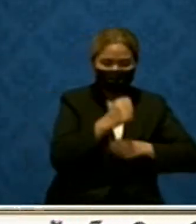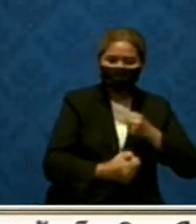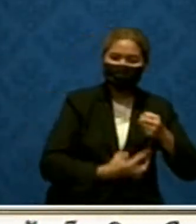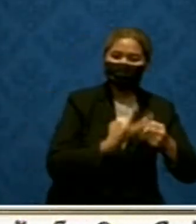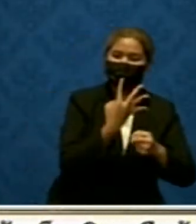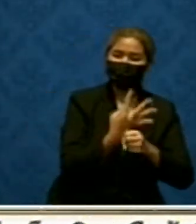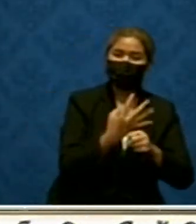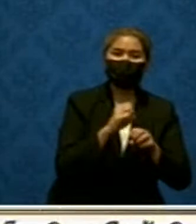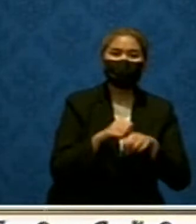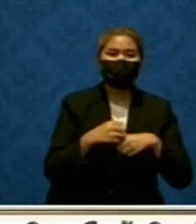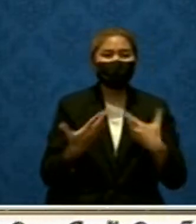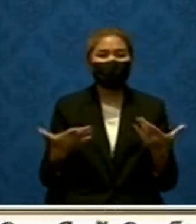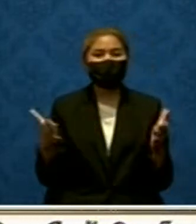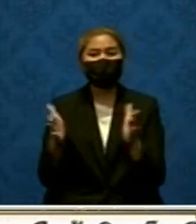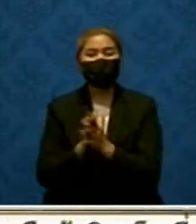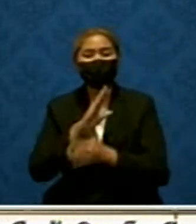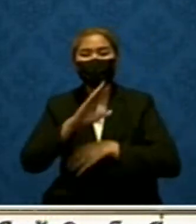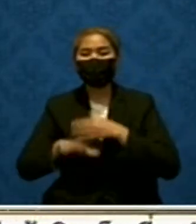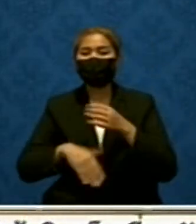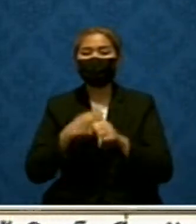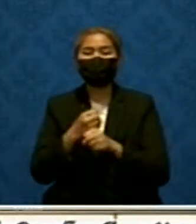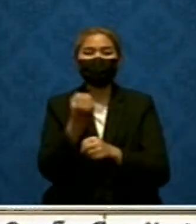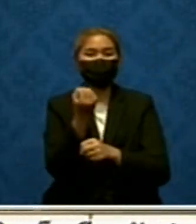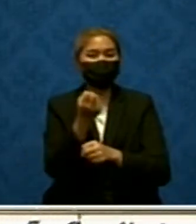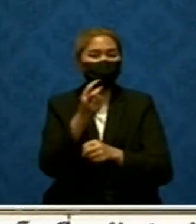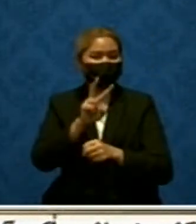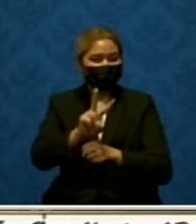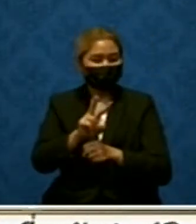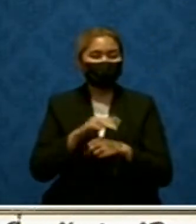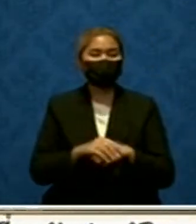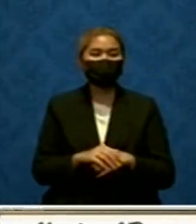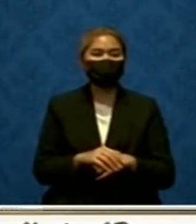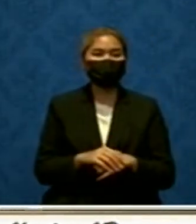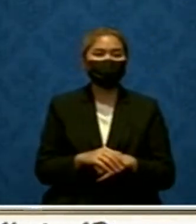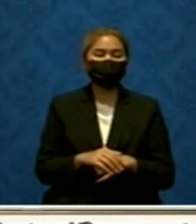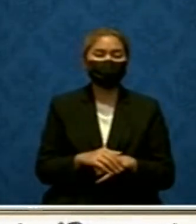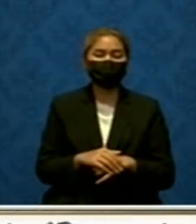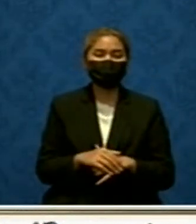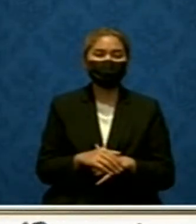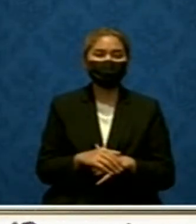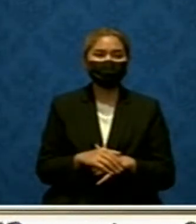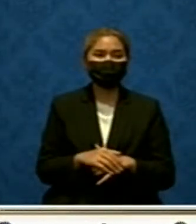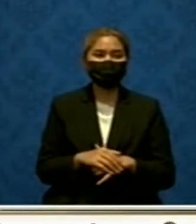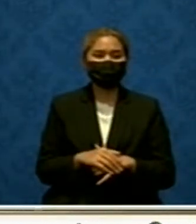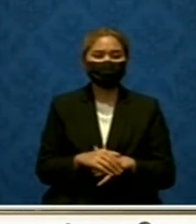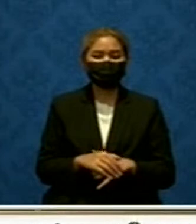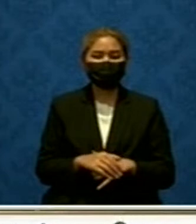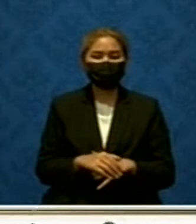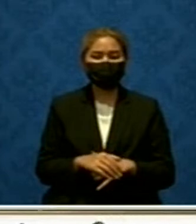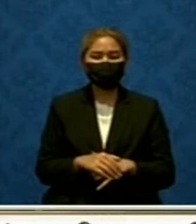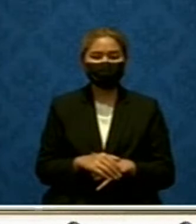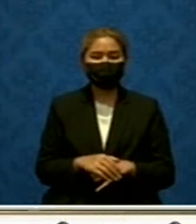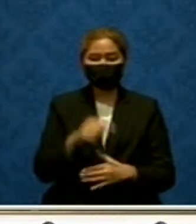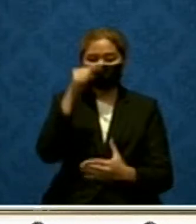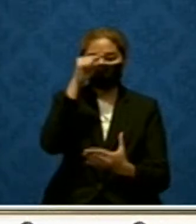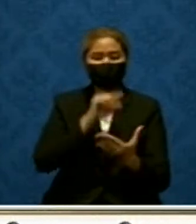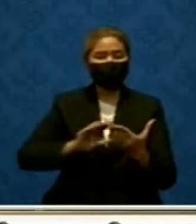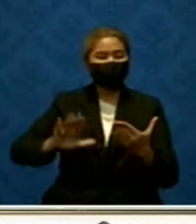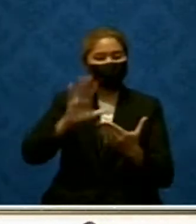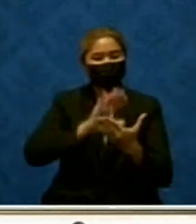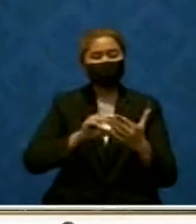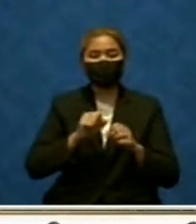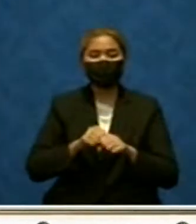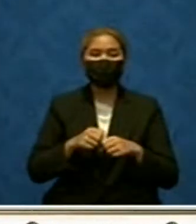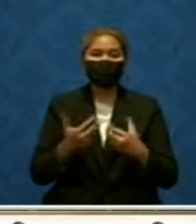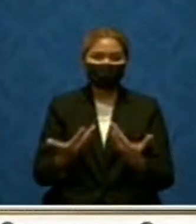โป ปชา ชน ช่วยิด หนอย จะ ถ้arian ertimeก ศรมตรี มา เป็นท่าน จะ อยู่ ก iram ไ ครับและท